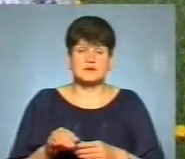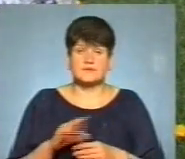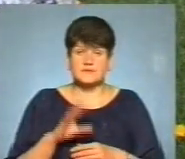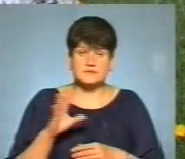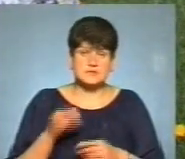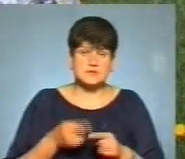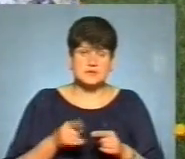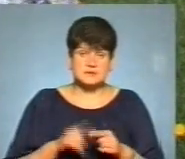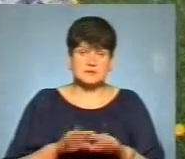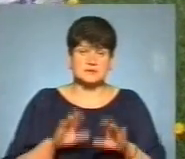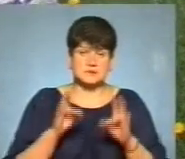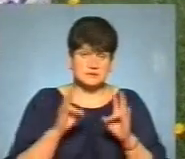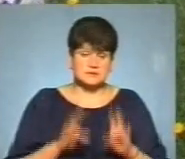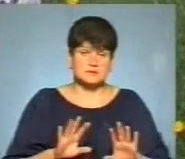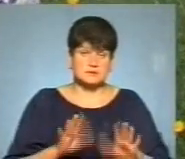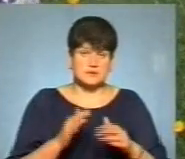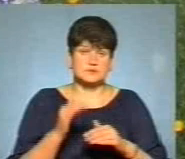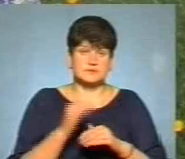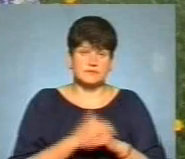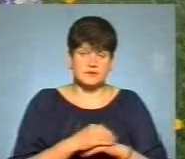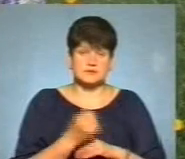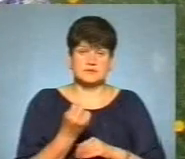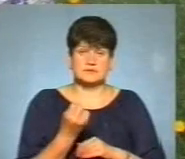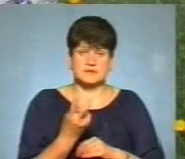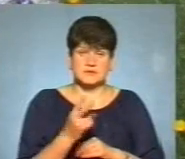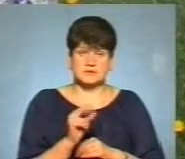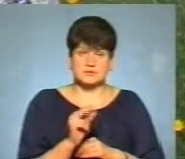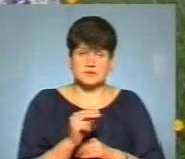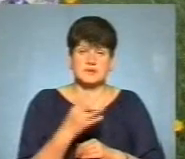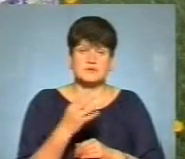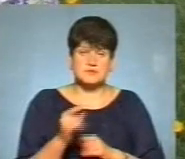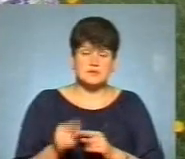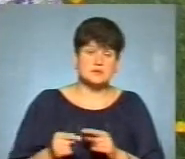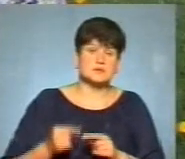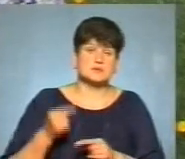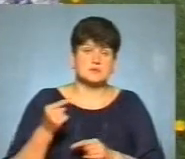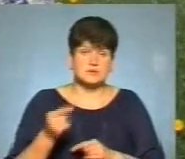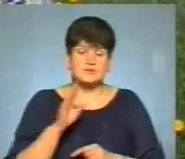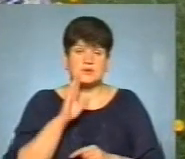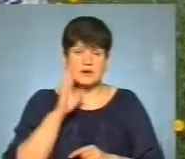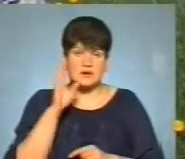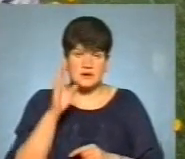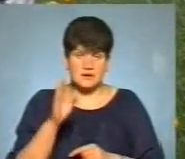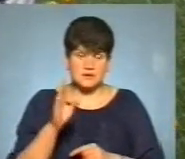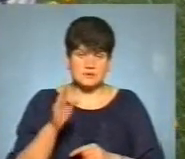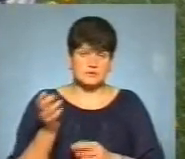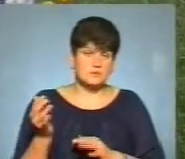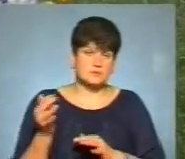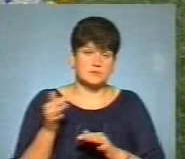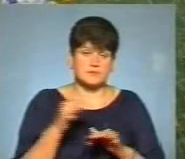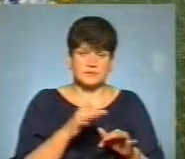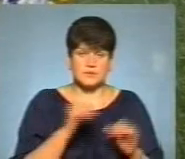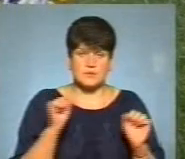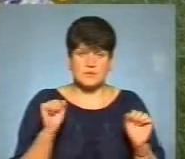Така стихія сталася. Оце ввечері була 12-го числа, і вже наслідуючий ранок з заходом холодної